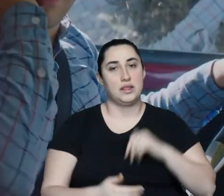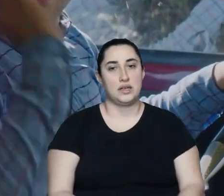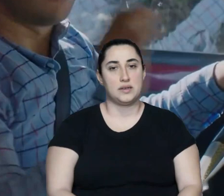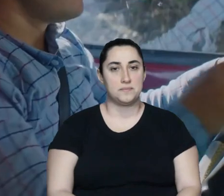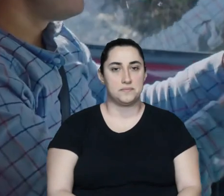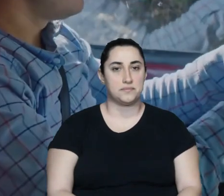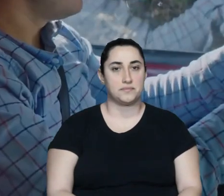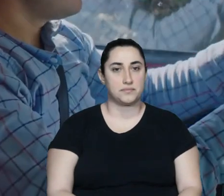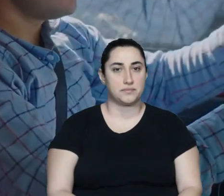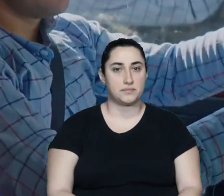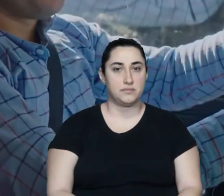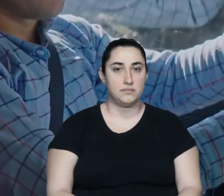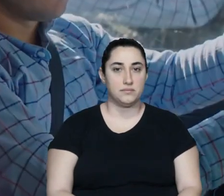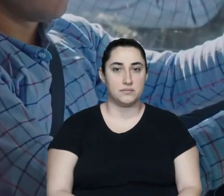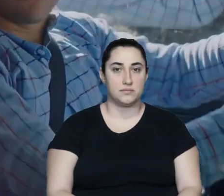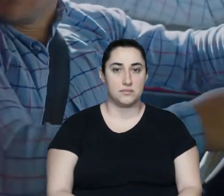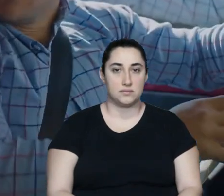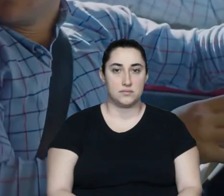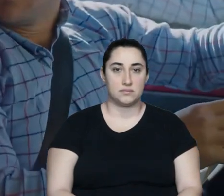böyle.